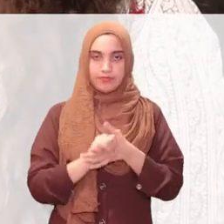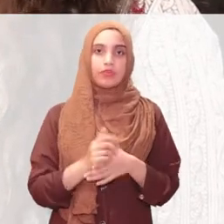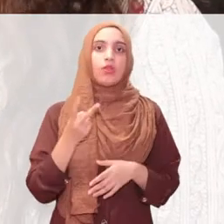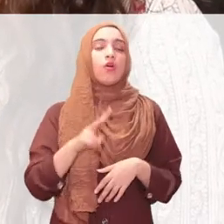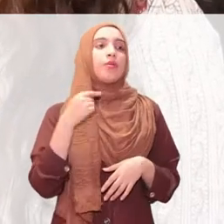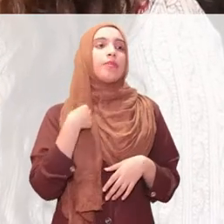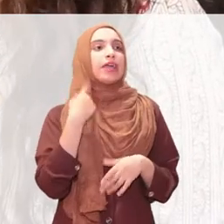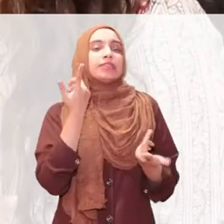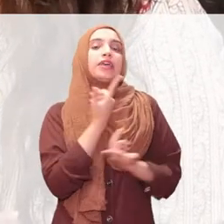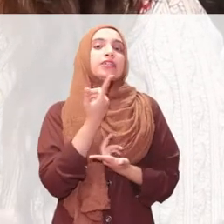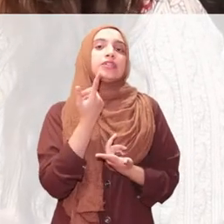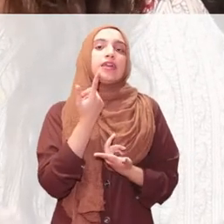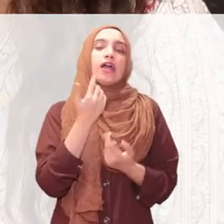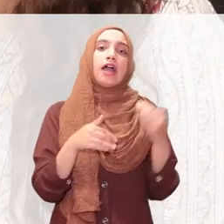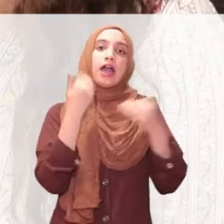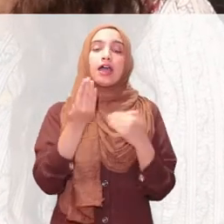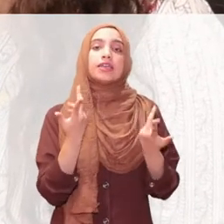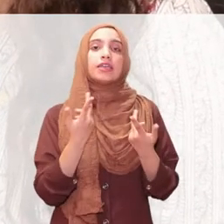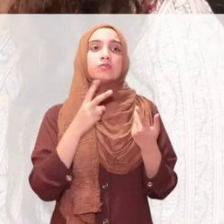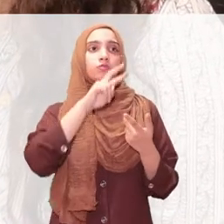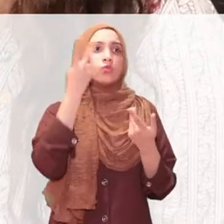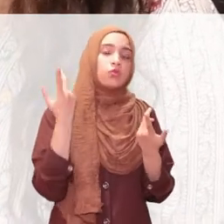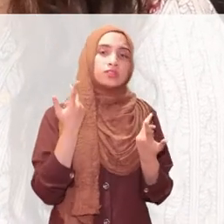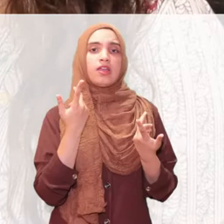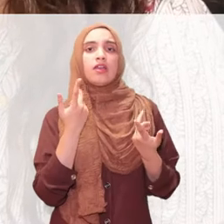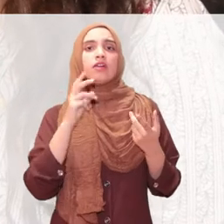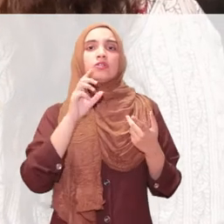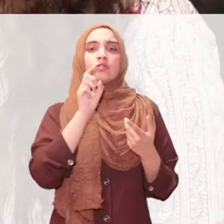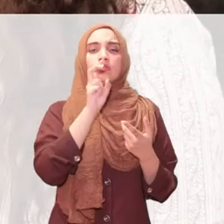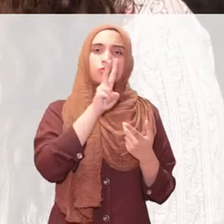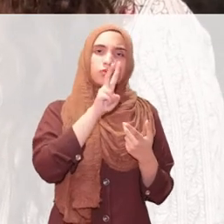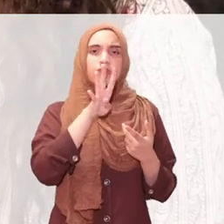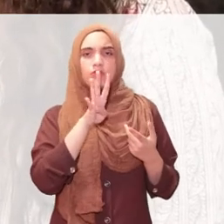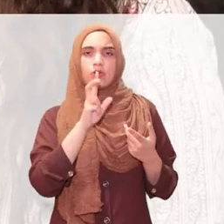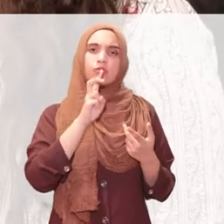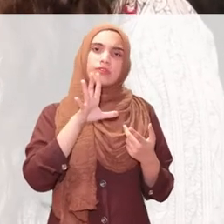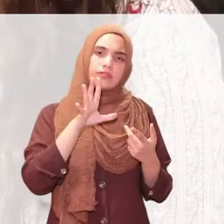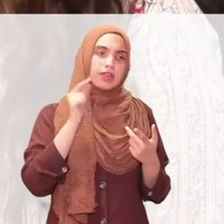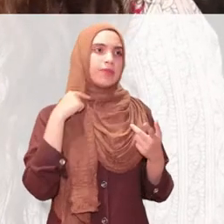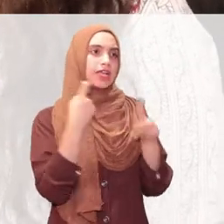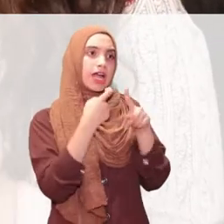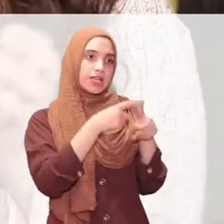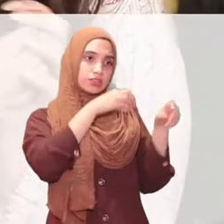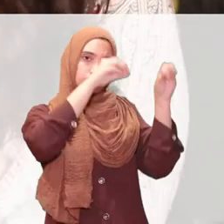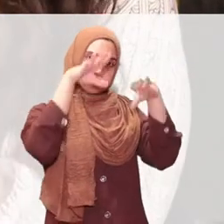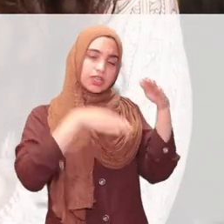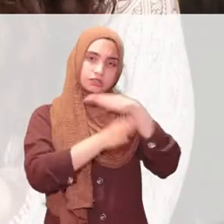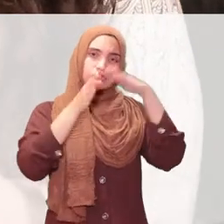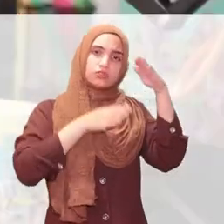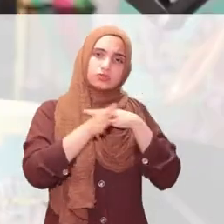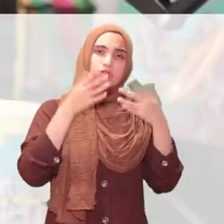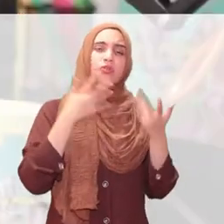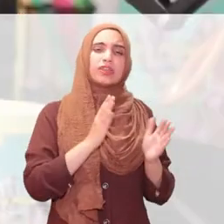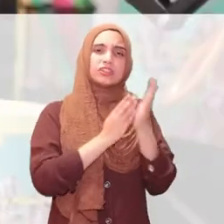पौधे रिलीफ वर्क्स एंड एक्सपेंशन आफ टाइम एंड लॉजिक गेट नोटिफाइड आफ थे माइंड सेट डेथ्स वेयर फ्रॉम